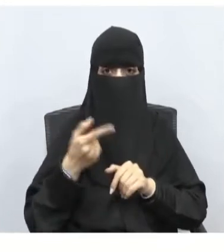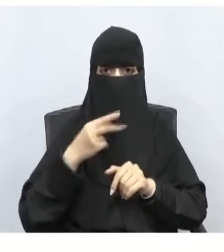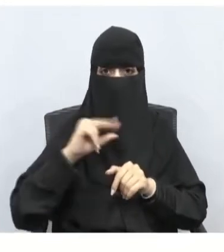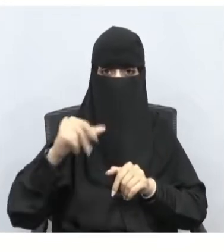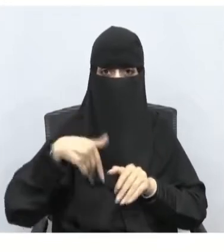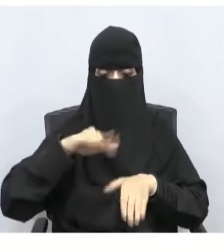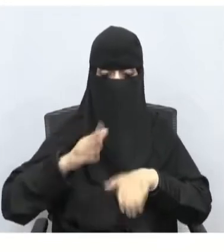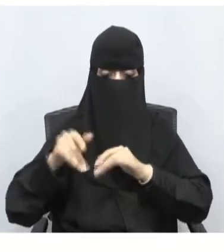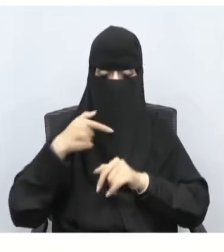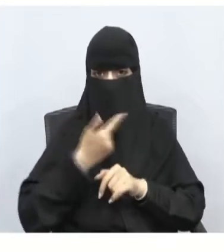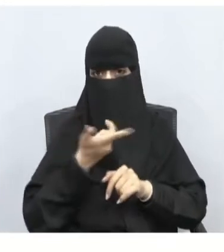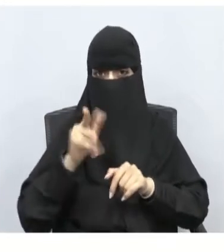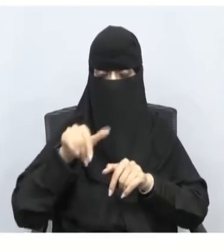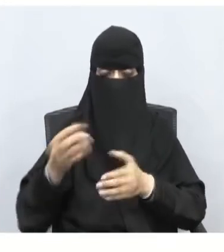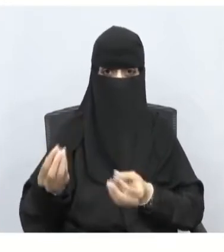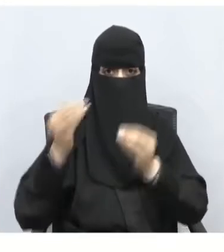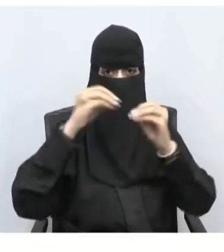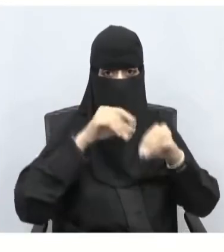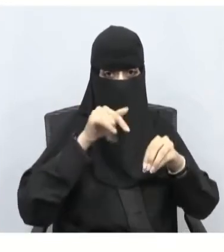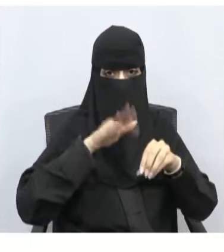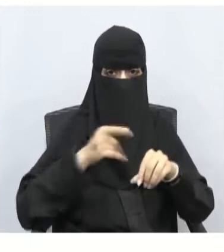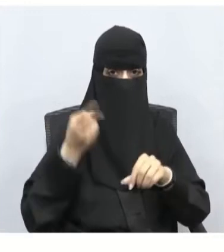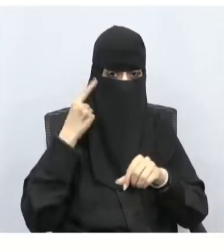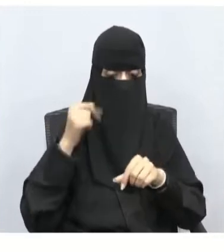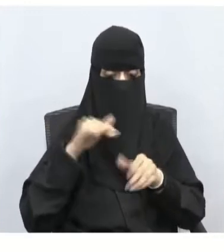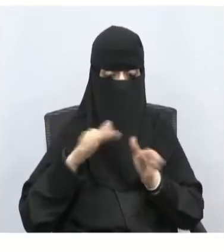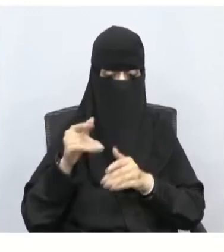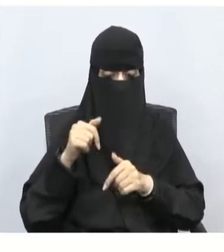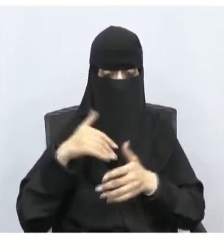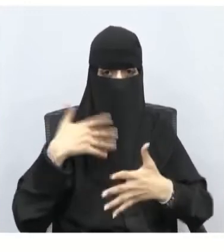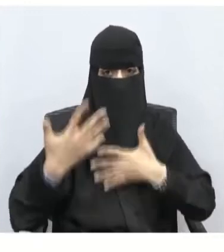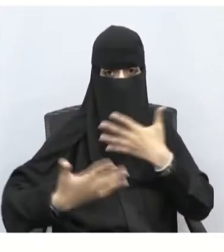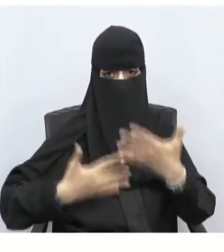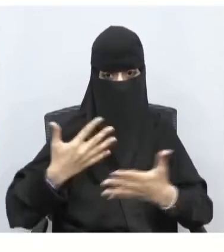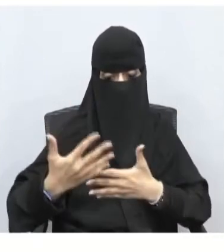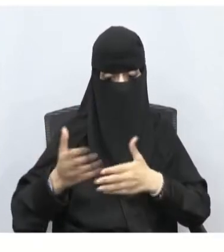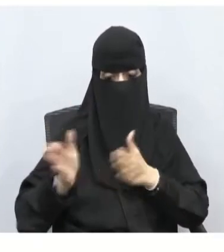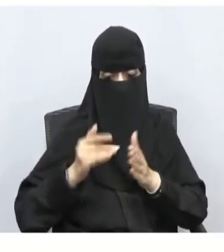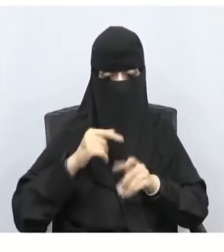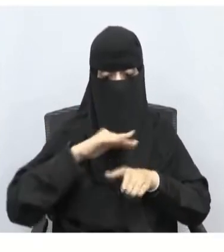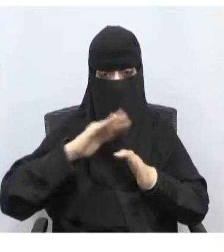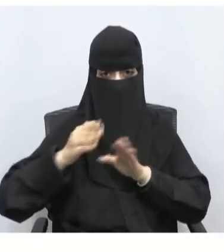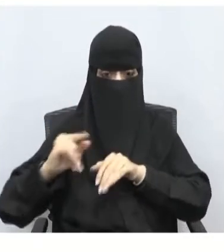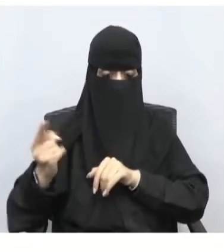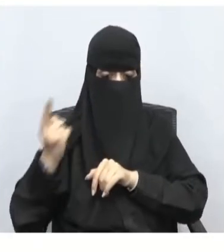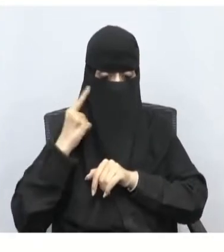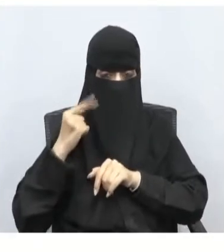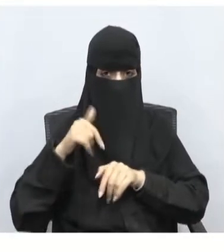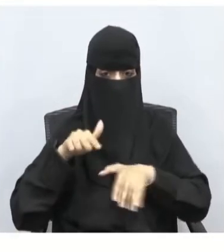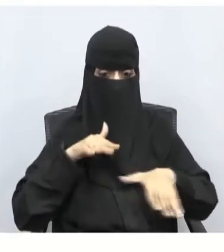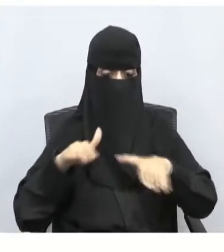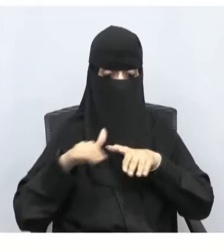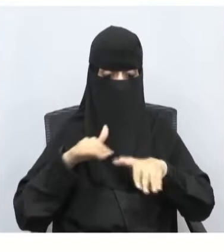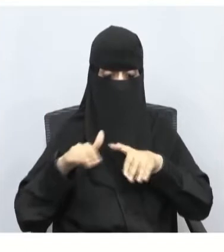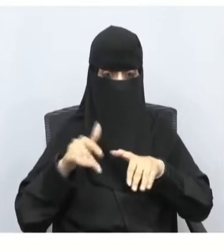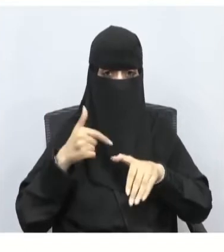ومثل الموجات جميعها تحمل موجات الصوت أو تحمل موجات الصوت الطاقة أم الموجة